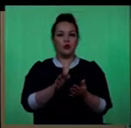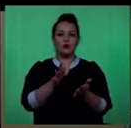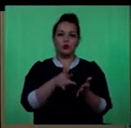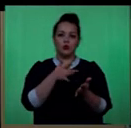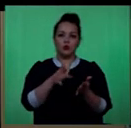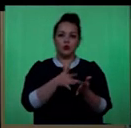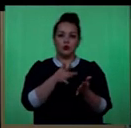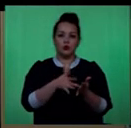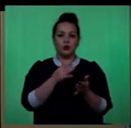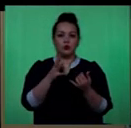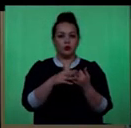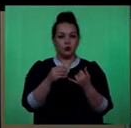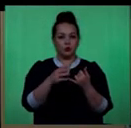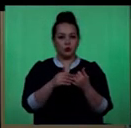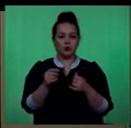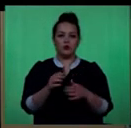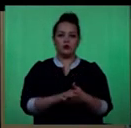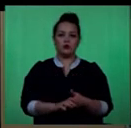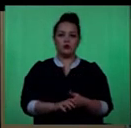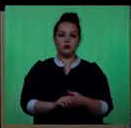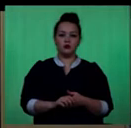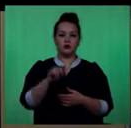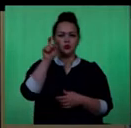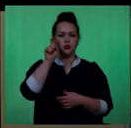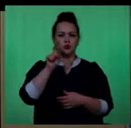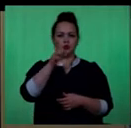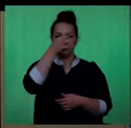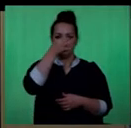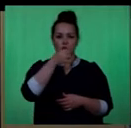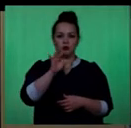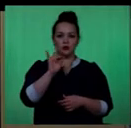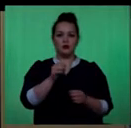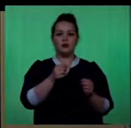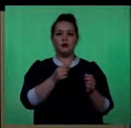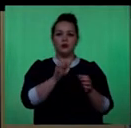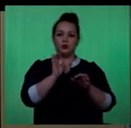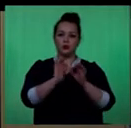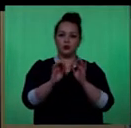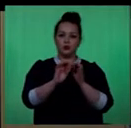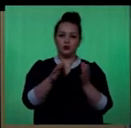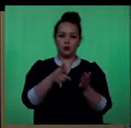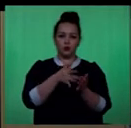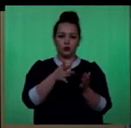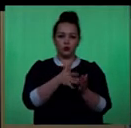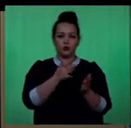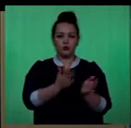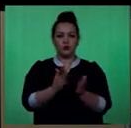тетрадь и пенал выровняли спинки и проверили наклон рабочей тетради